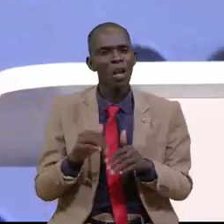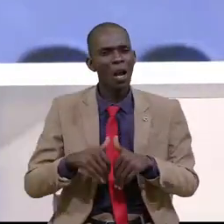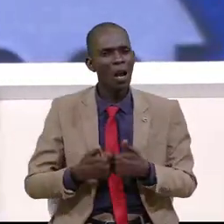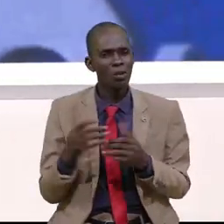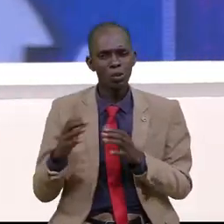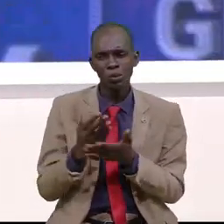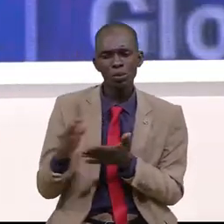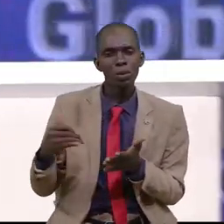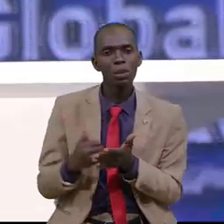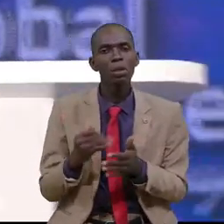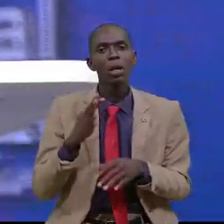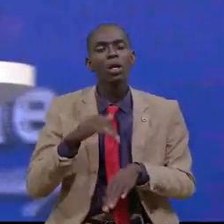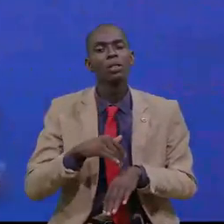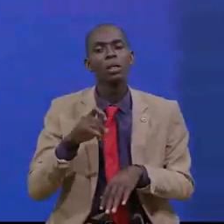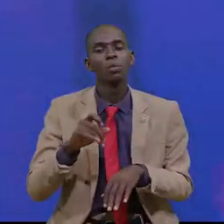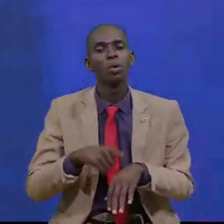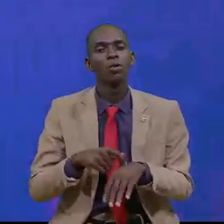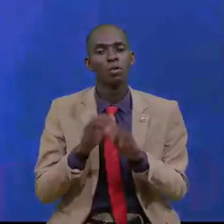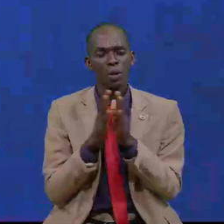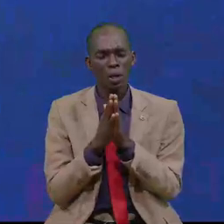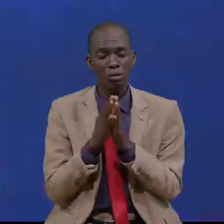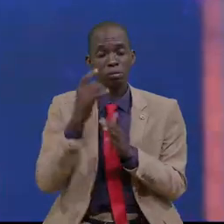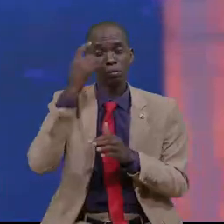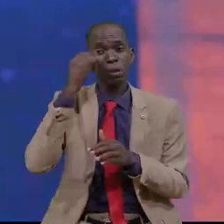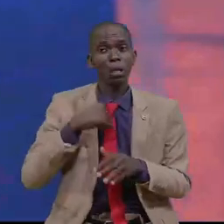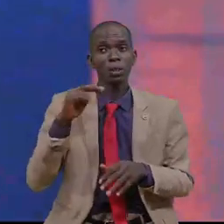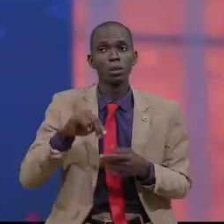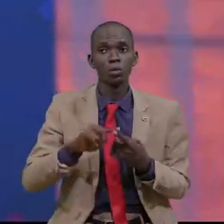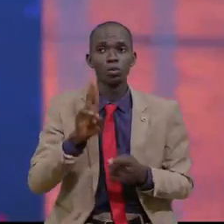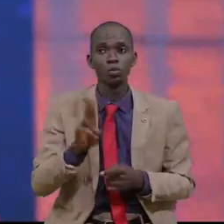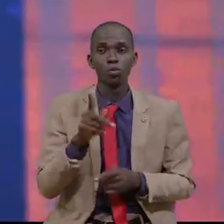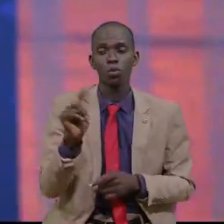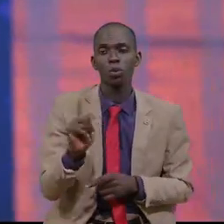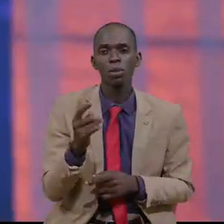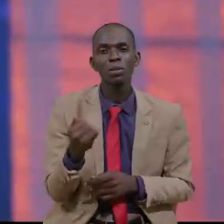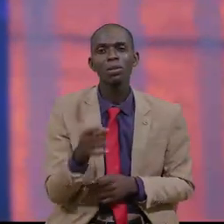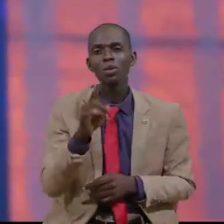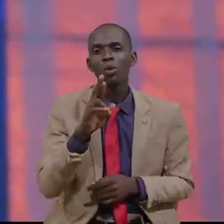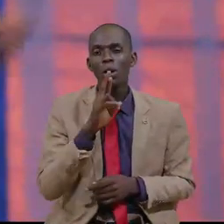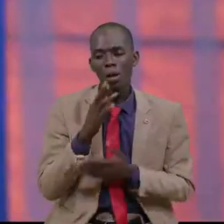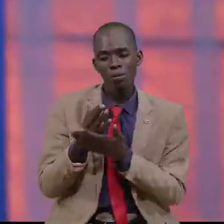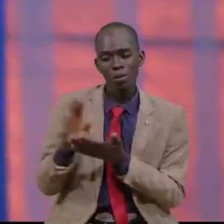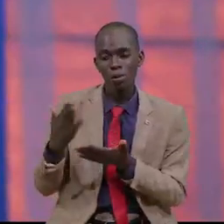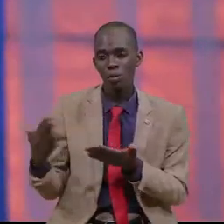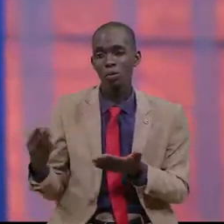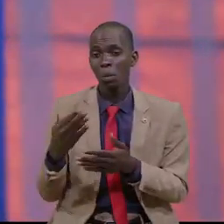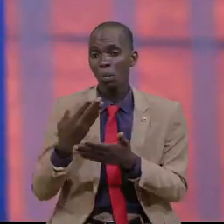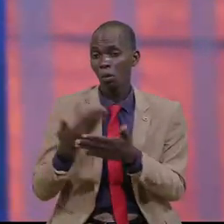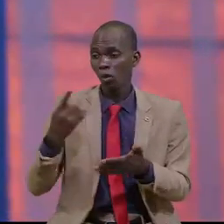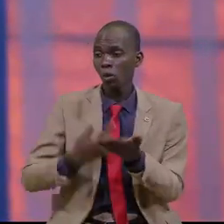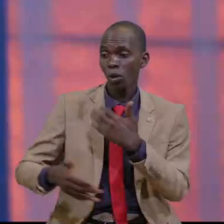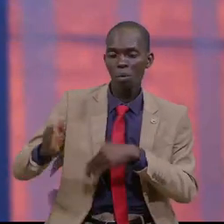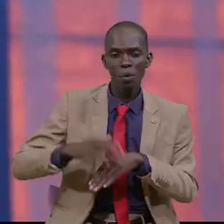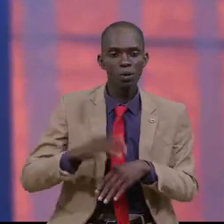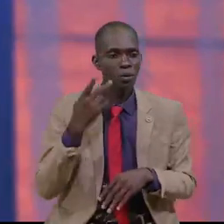est-ce que tu négliges au moment de la prière? Ah, je dois visiter les toilettes maintenant, Tu négliges quelque chose. Avant que tu ne